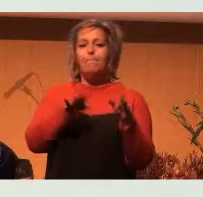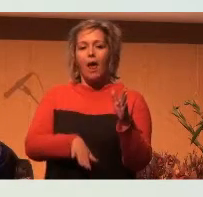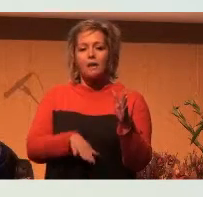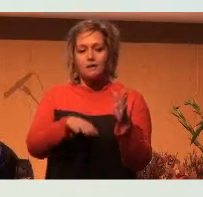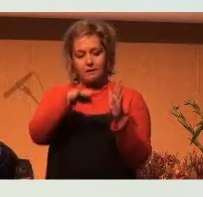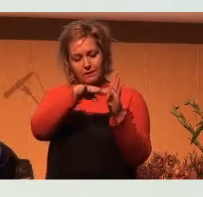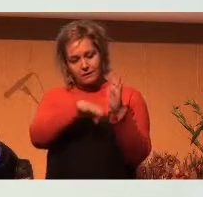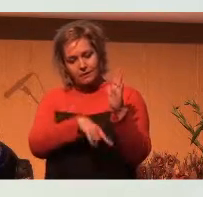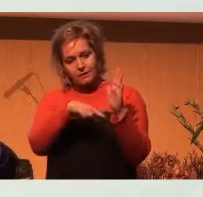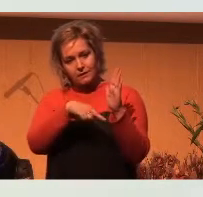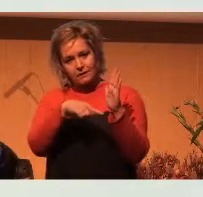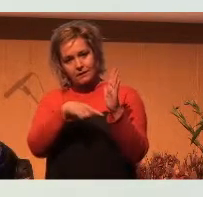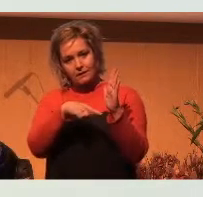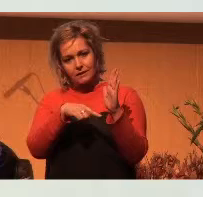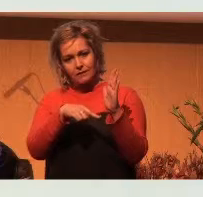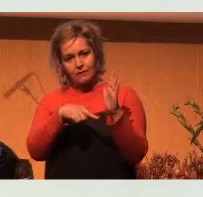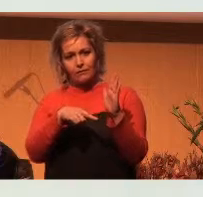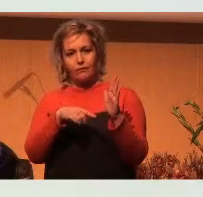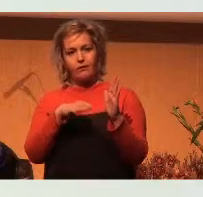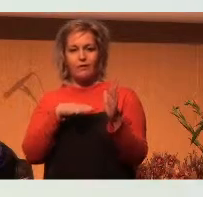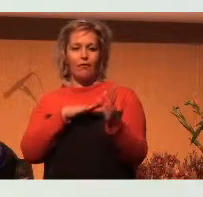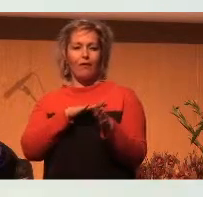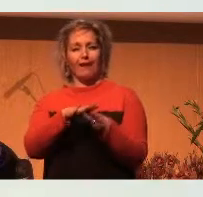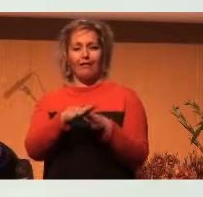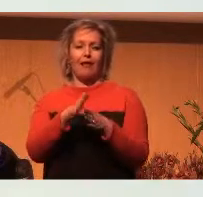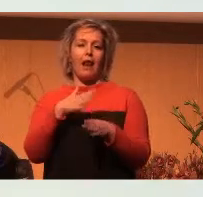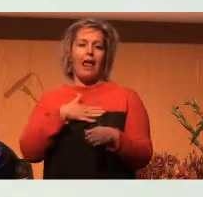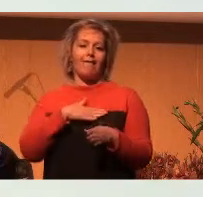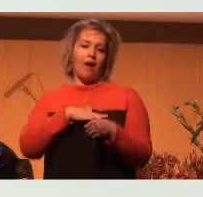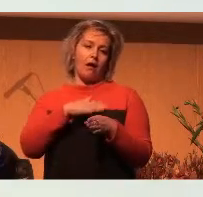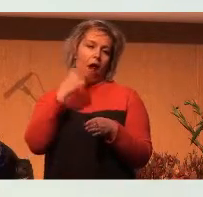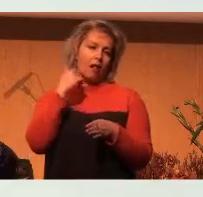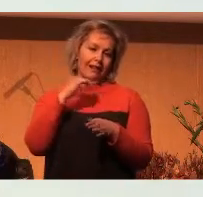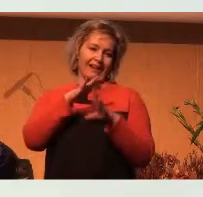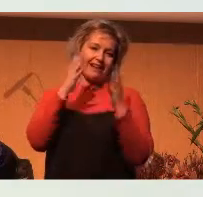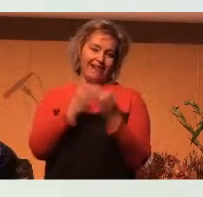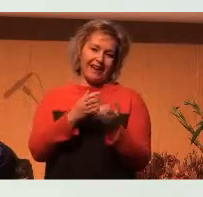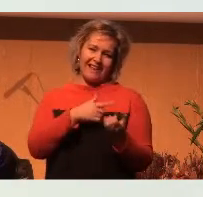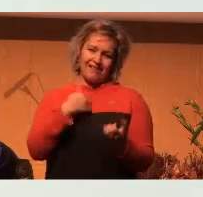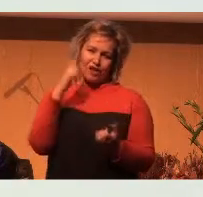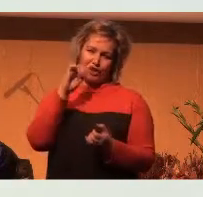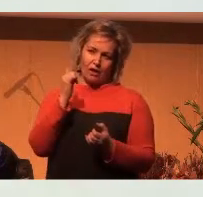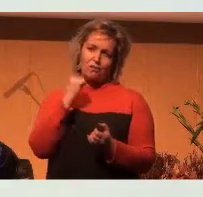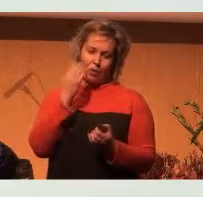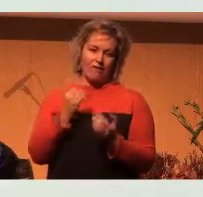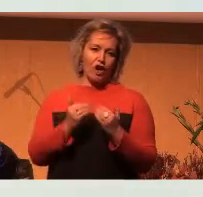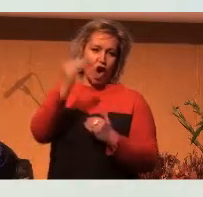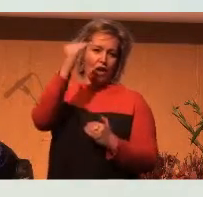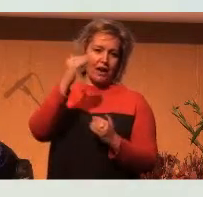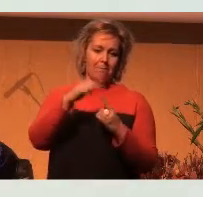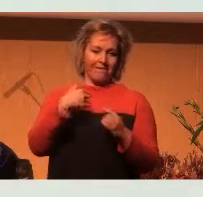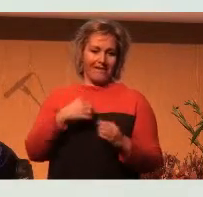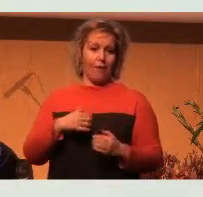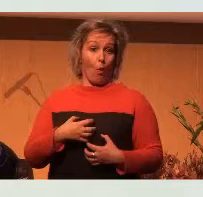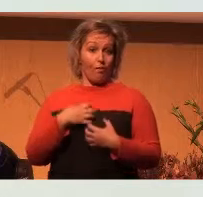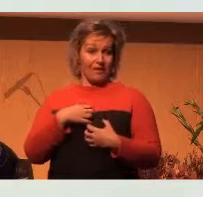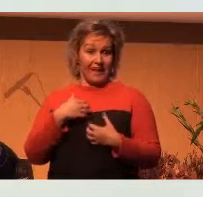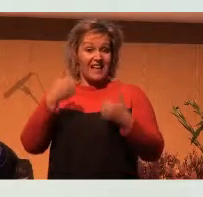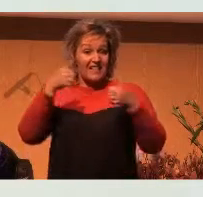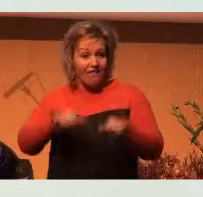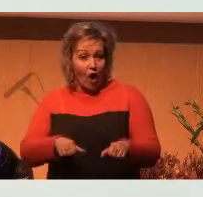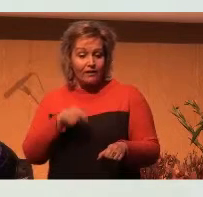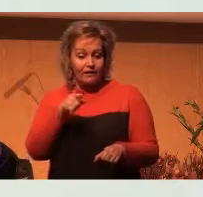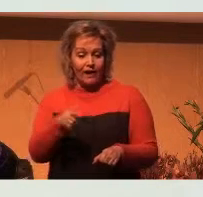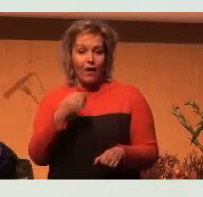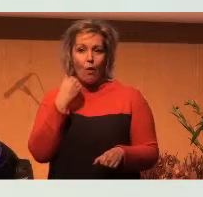i forventet levealder i verden, og vi synes nok kanskje vi burde vært høyere. Og vi ligger overraskende svagt i